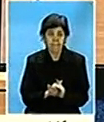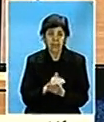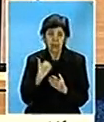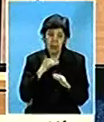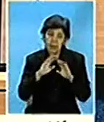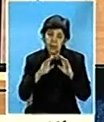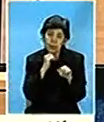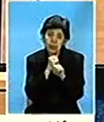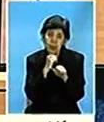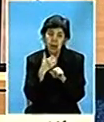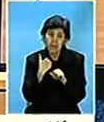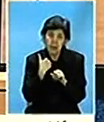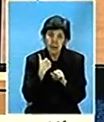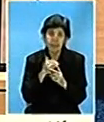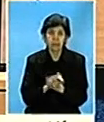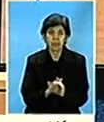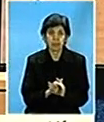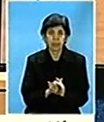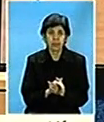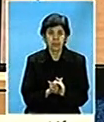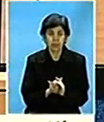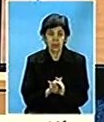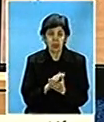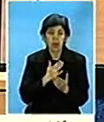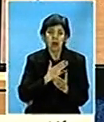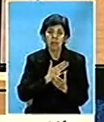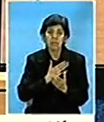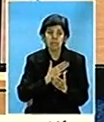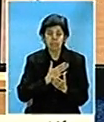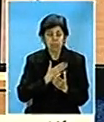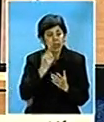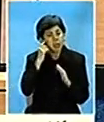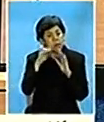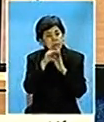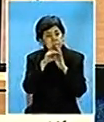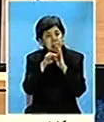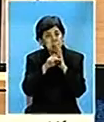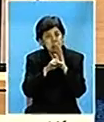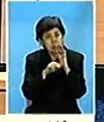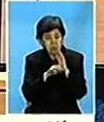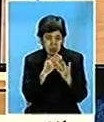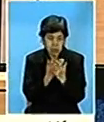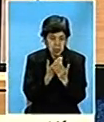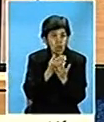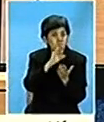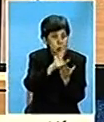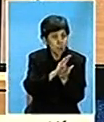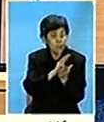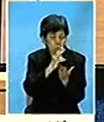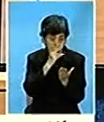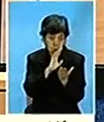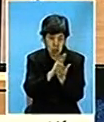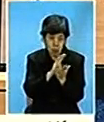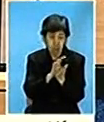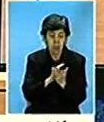ดส่วนเงินกู้ลดลงอย่างไรก็ดีเมื่อได้ดูลงไปในรายละเอียดของโครงสร้างงบประมาณแล้ว